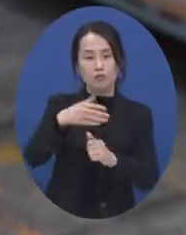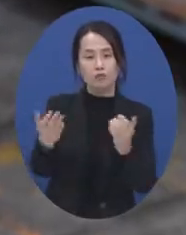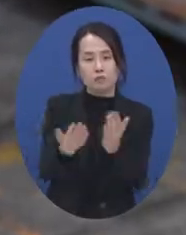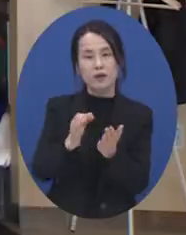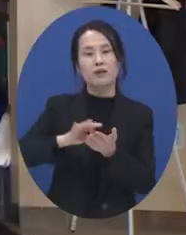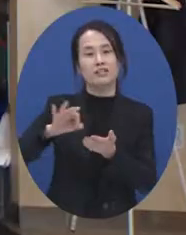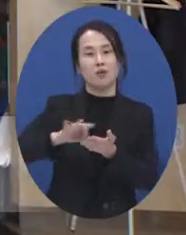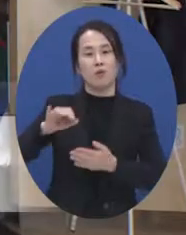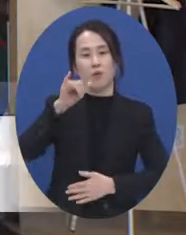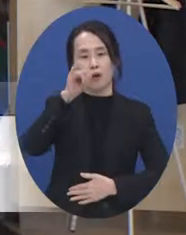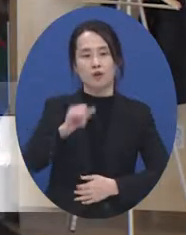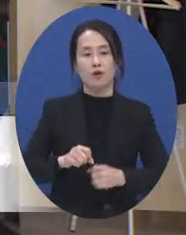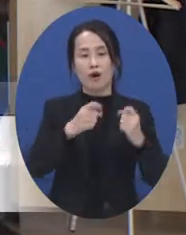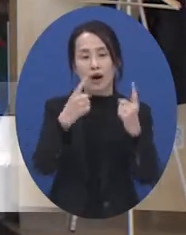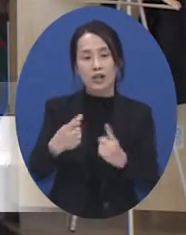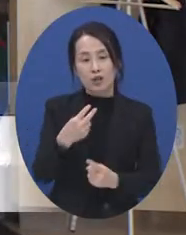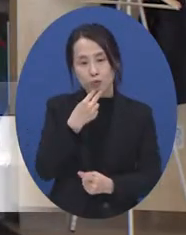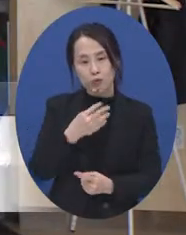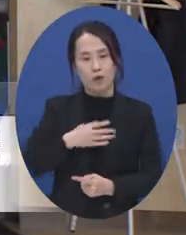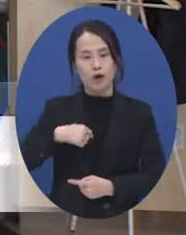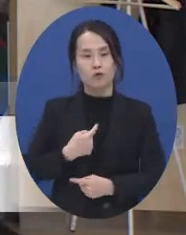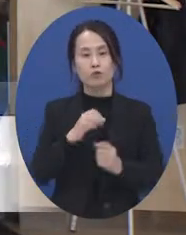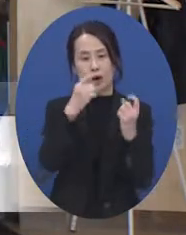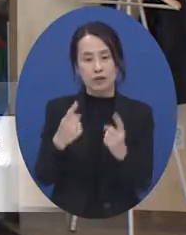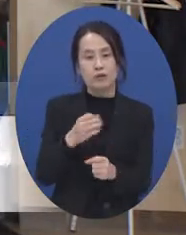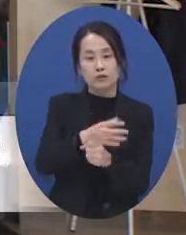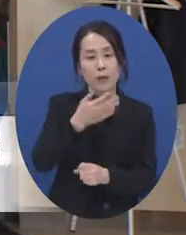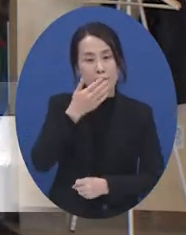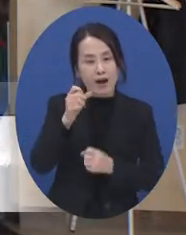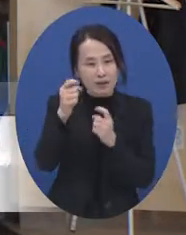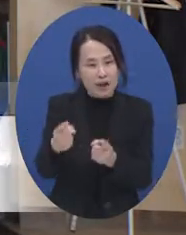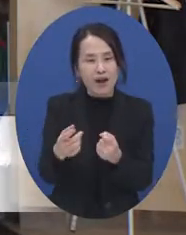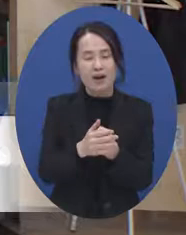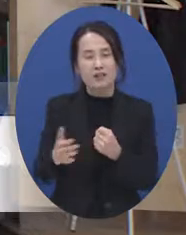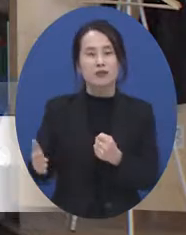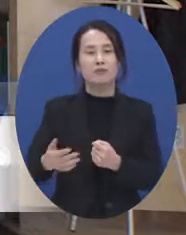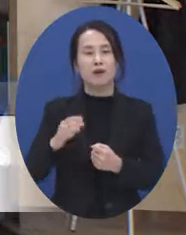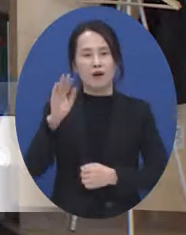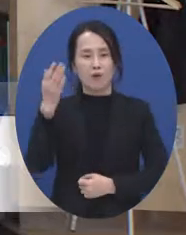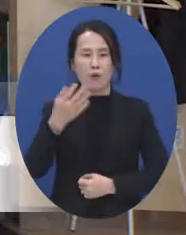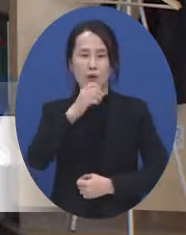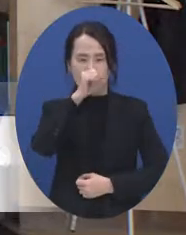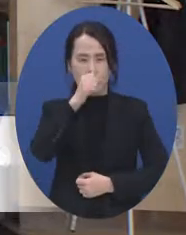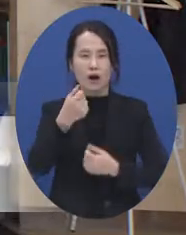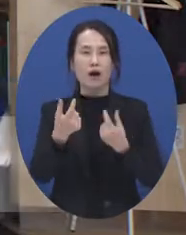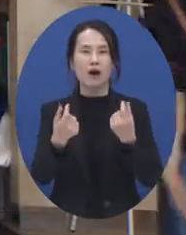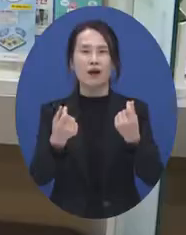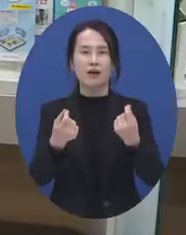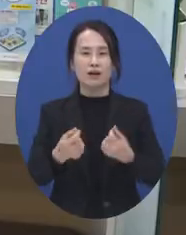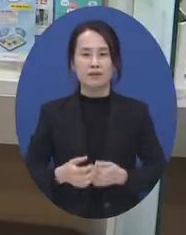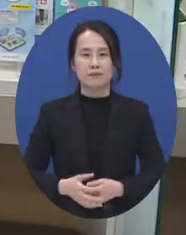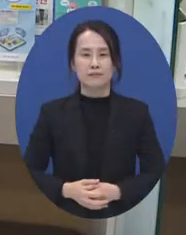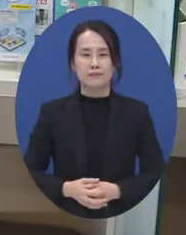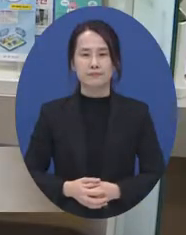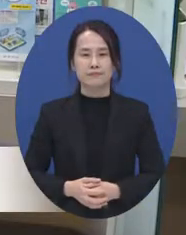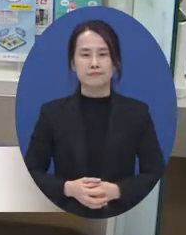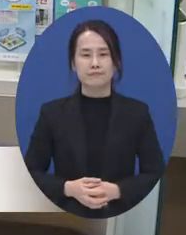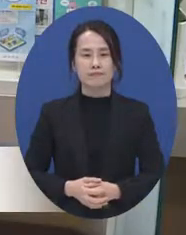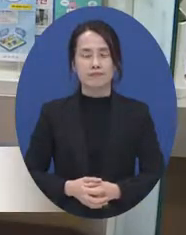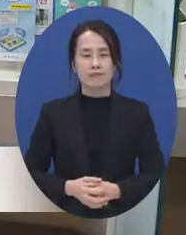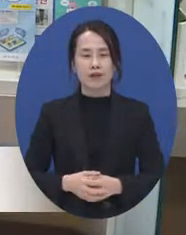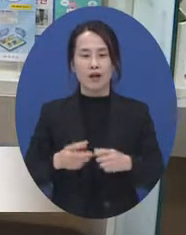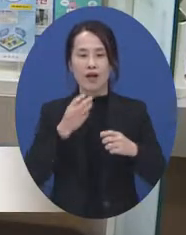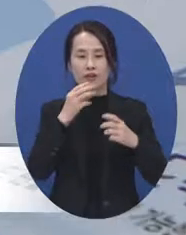있습니다. 할인을 하지 않아도 내 스스로가 이제 할인을 해서 살수 있는 그런 기회니까 그런 게 되게 좋더라고요. 최근